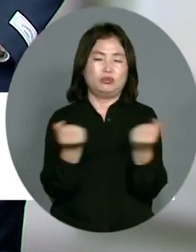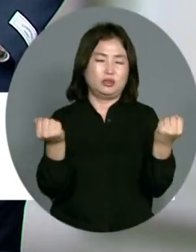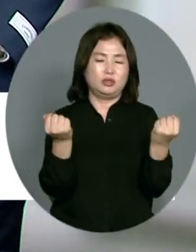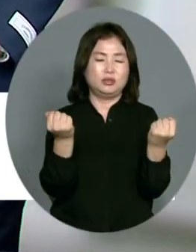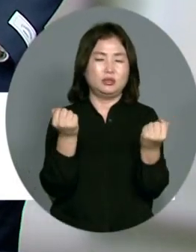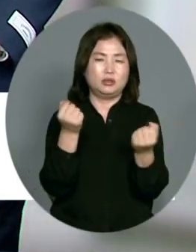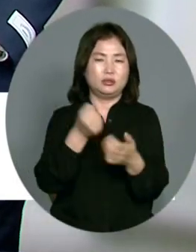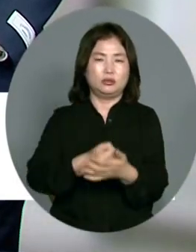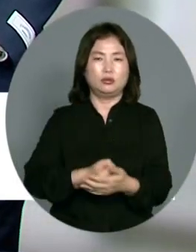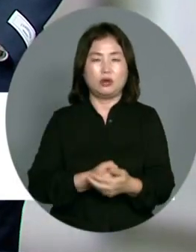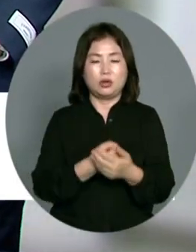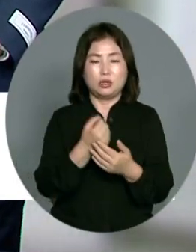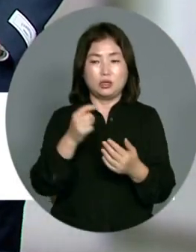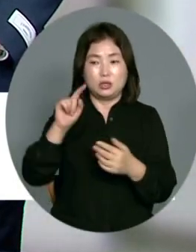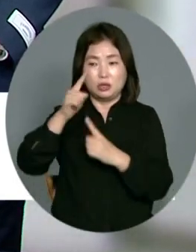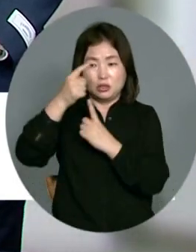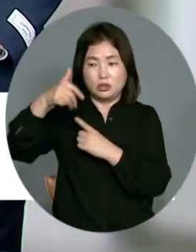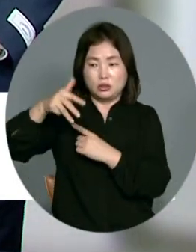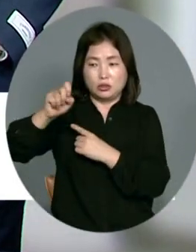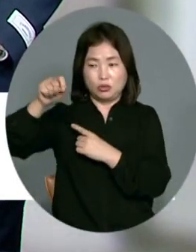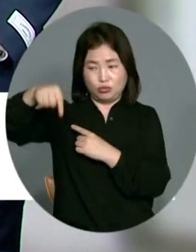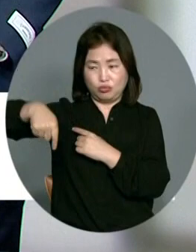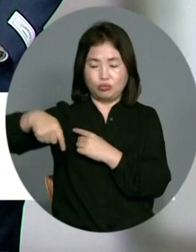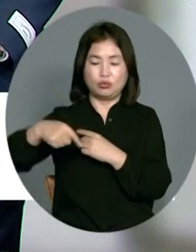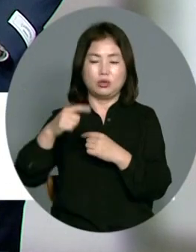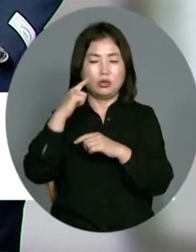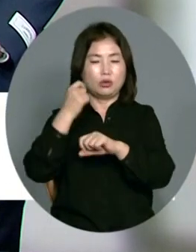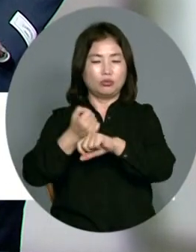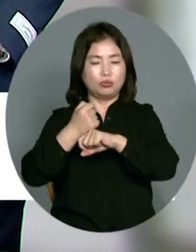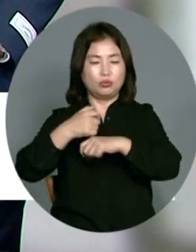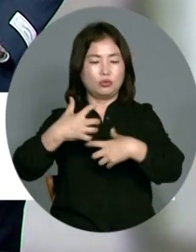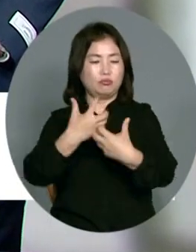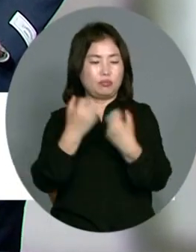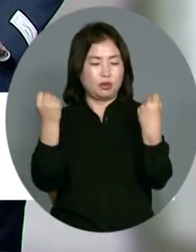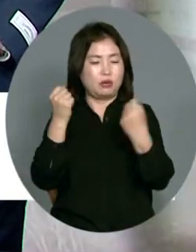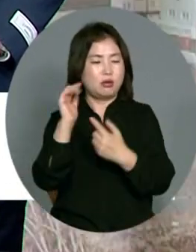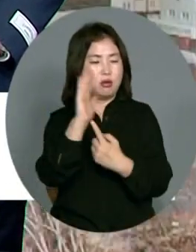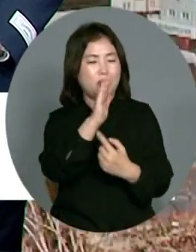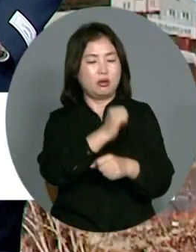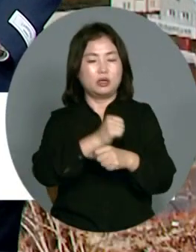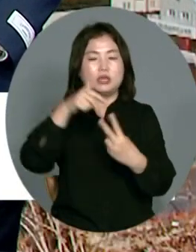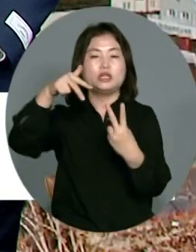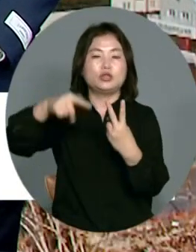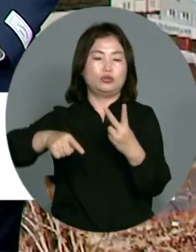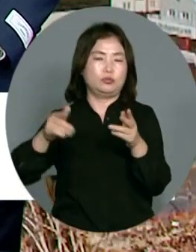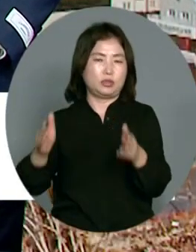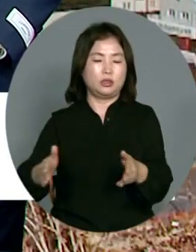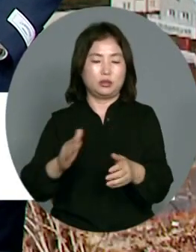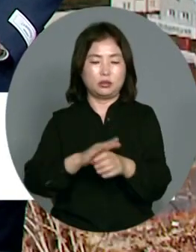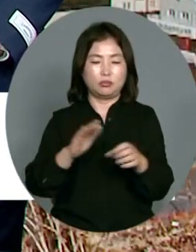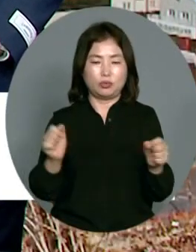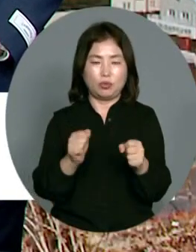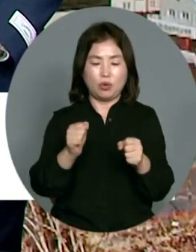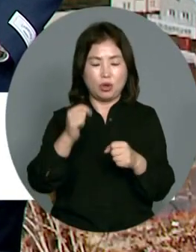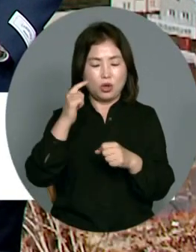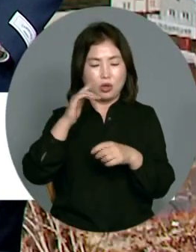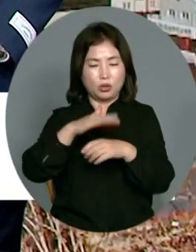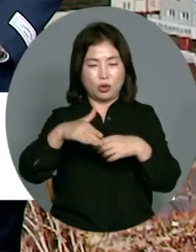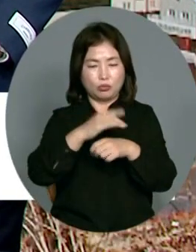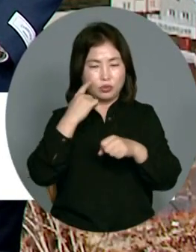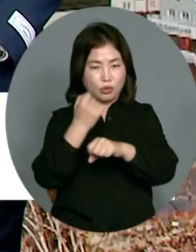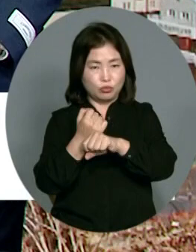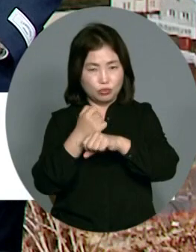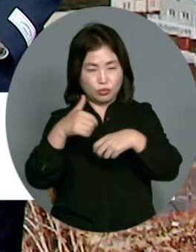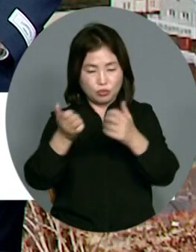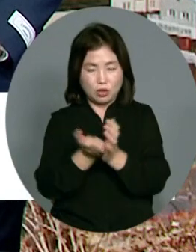밟습니다 이 처로 경북도지사가 연구원 분리 발언 한지 2주 만입니다 경사 목대 경북 연구원 설립 의사를